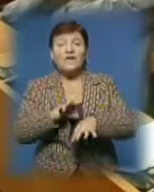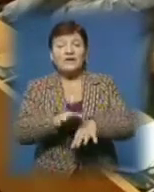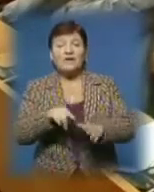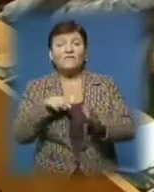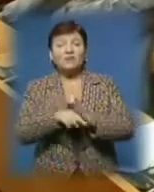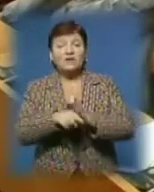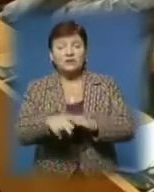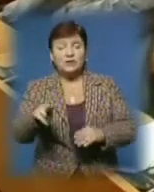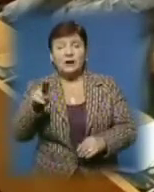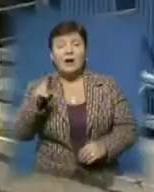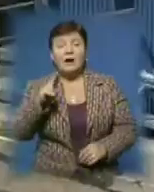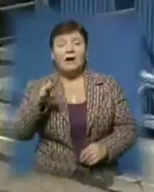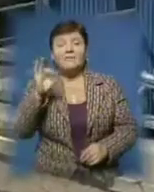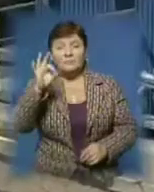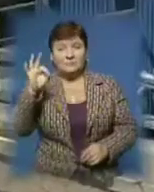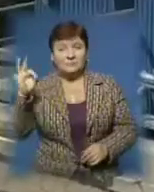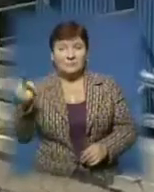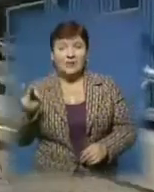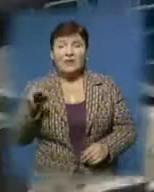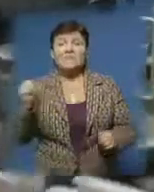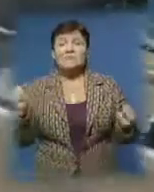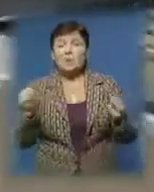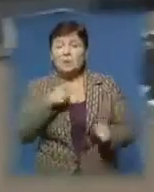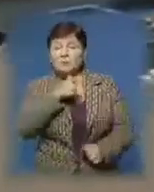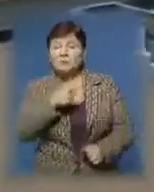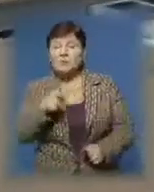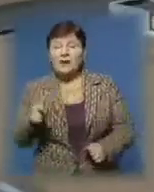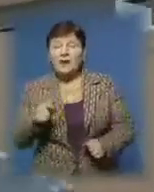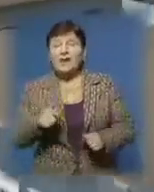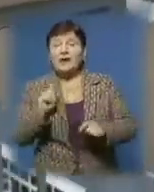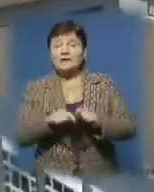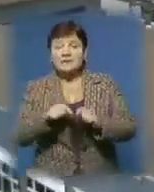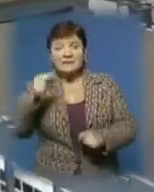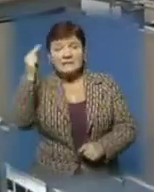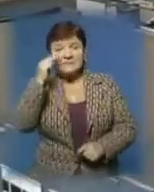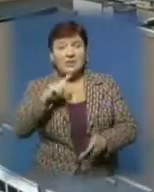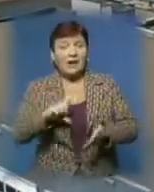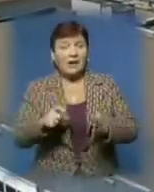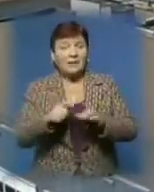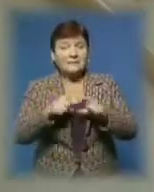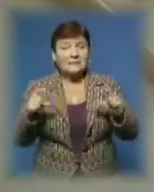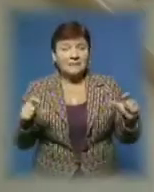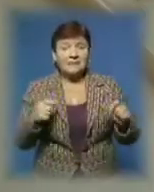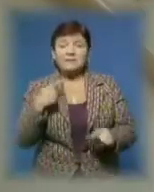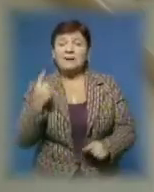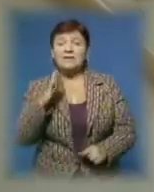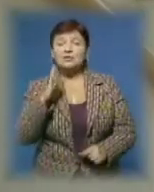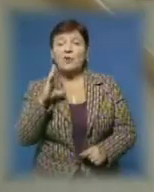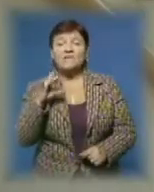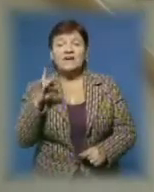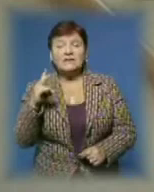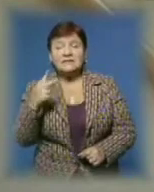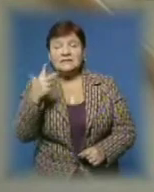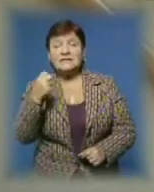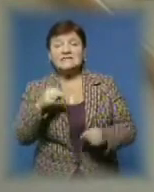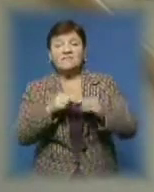внутрішніх вбиралень, початок осінньо-зимового опалювального сезону та атестація навчальних закладів. На 1 вересня із 318